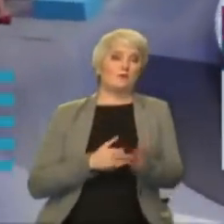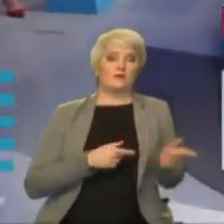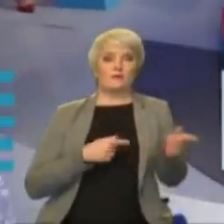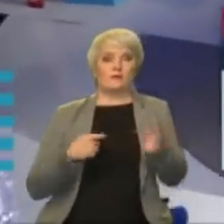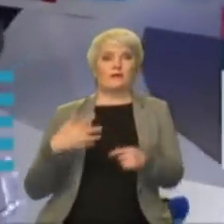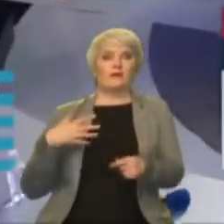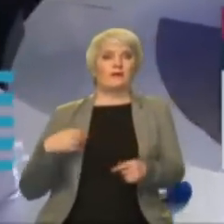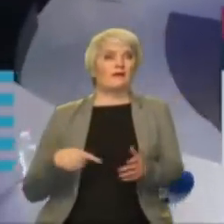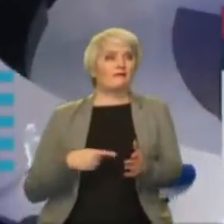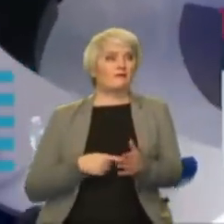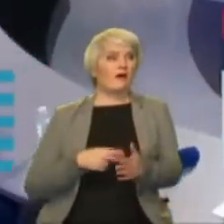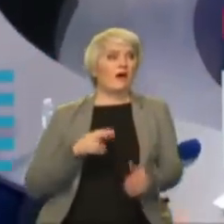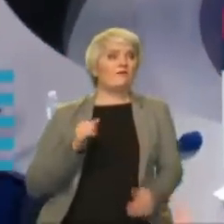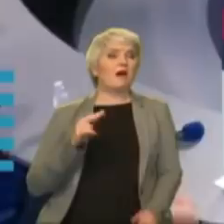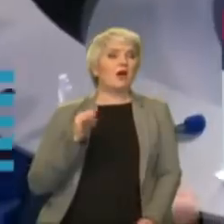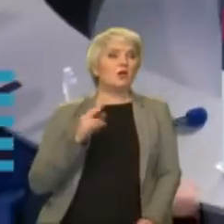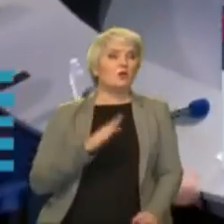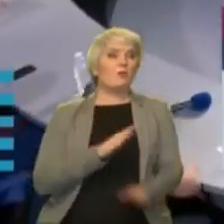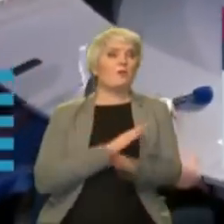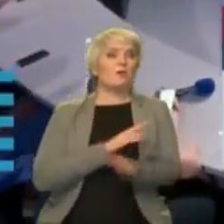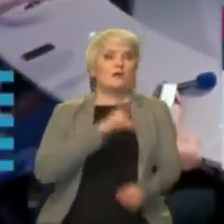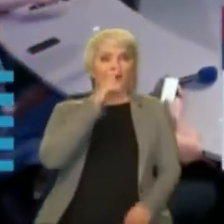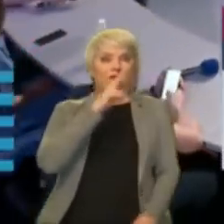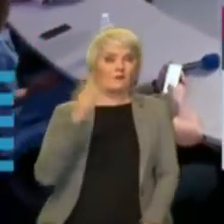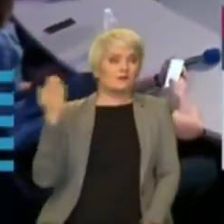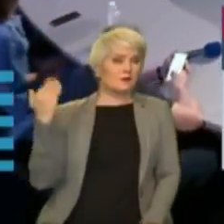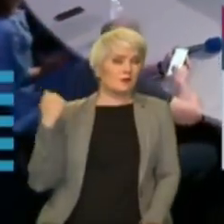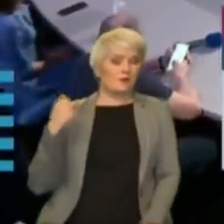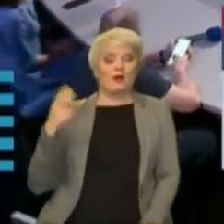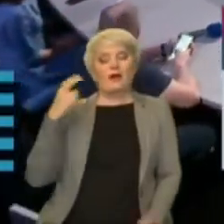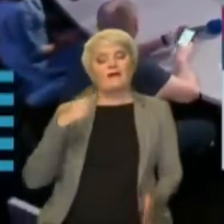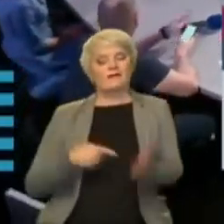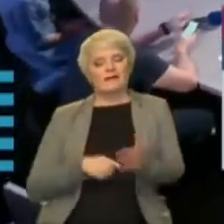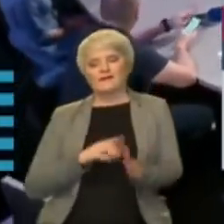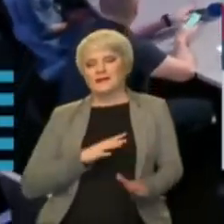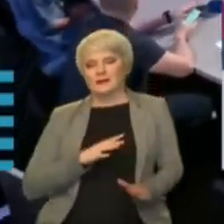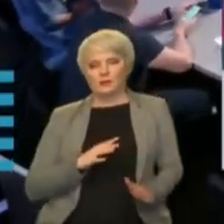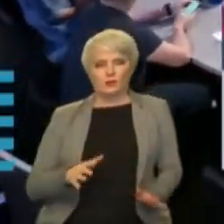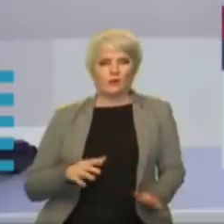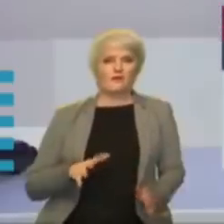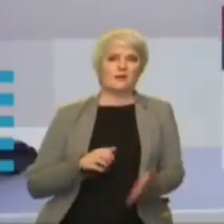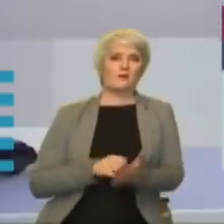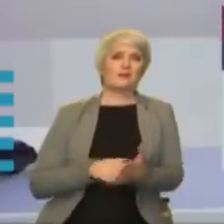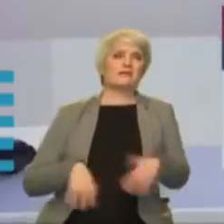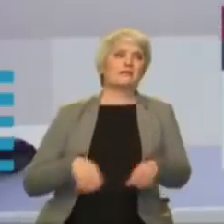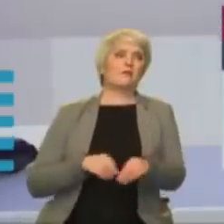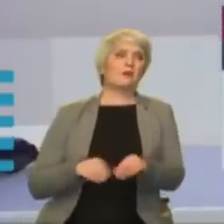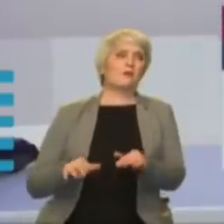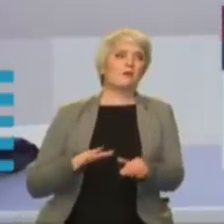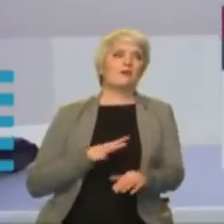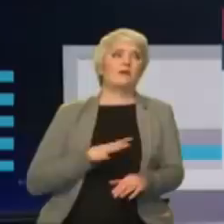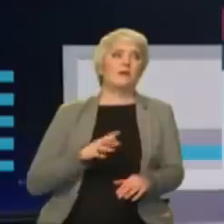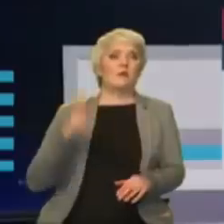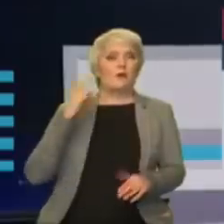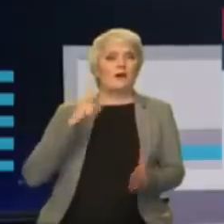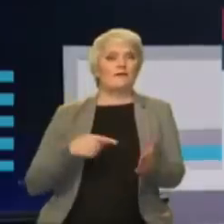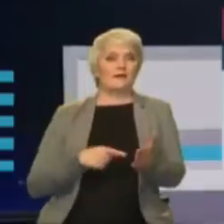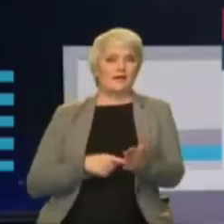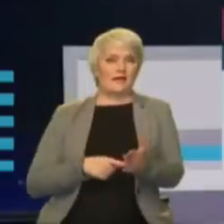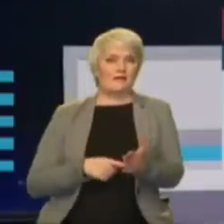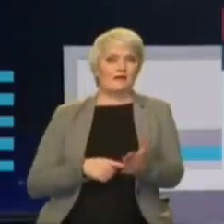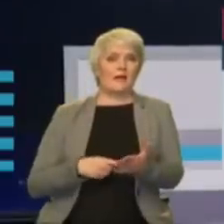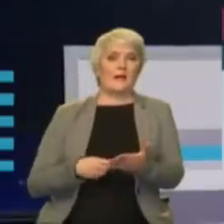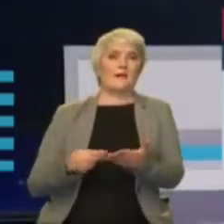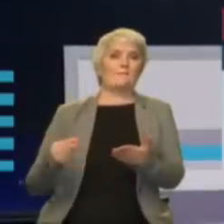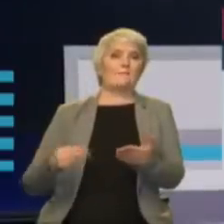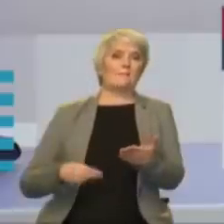І Іван Вакарчук помер 2 місяці тому. І в тому числі в Києві його не було, через те, що він займався сімейними справами. Його не було в Києві, тому фізично підпис до